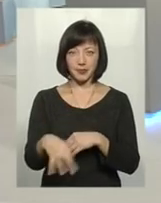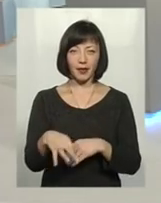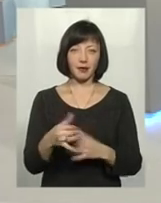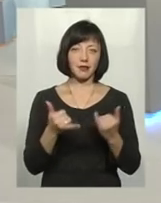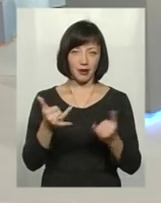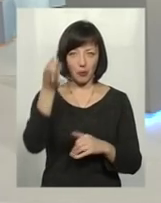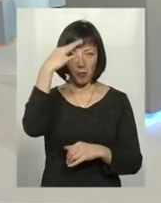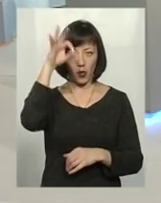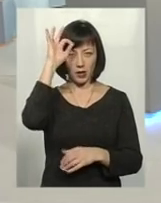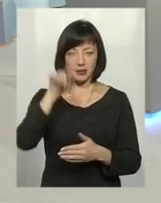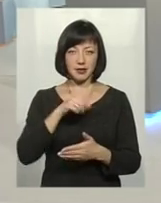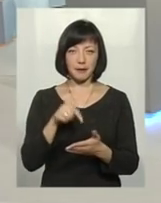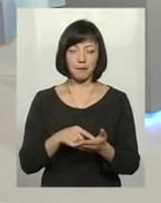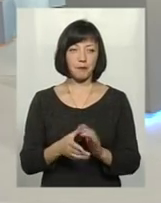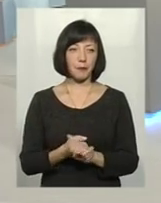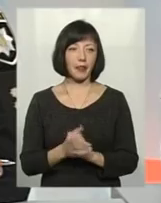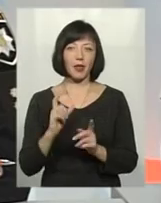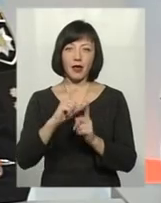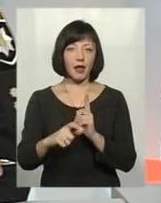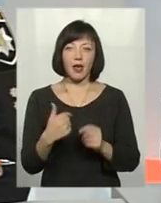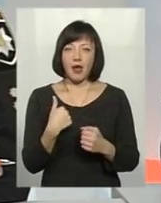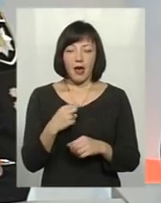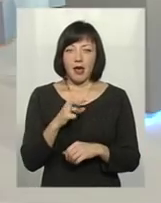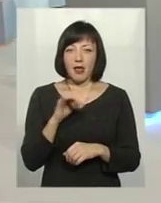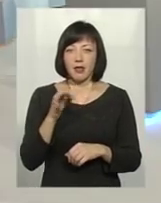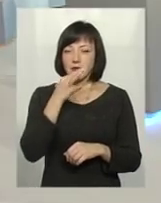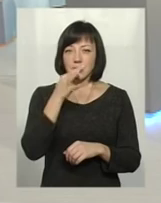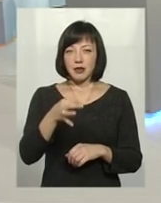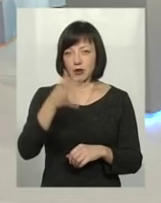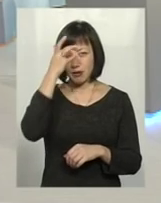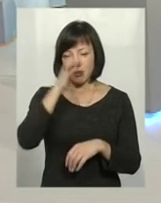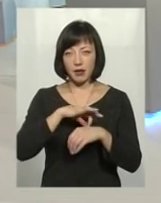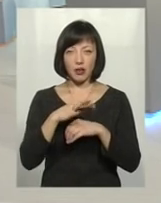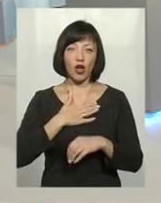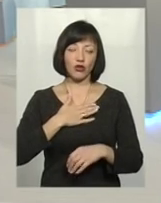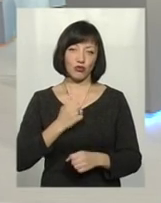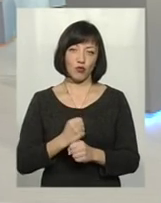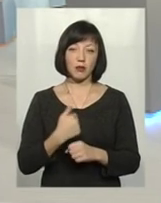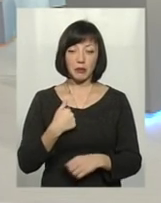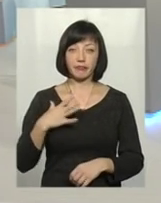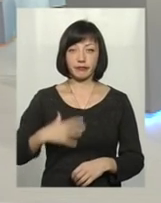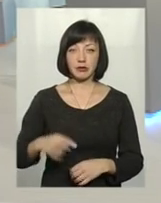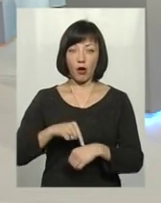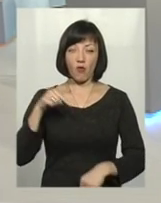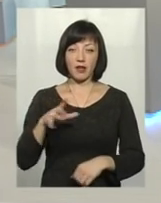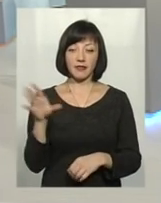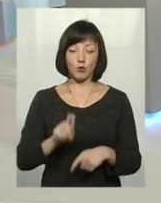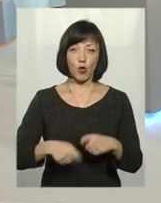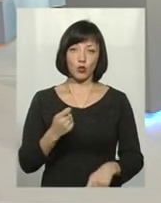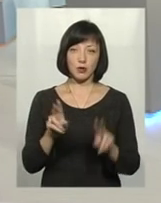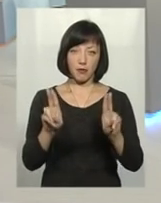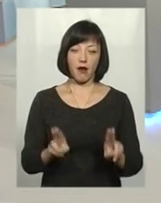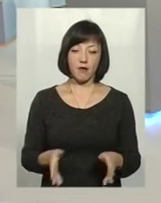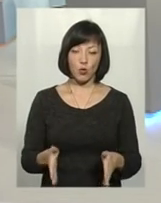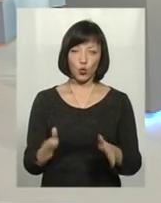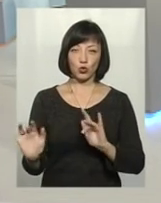поліції? Я би не сказав, що це головний біль, це наша робота. Ми змушені реагувати на всі порушення правил дорожнього руху